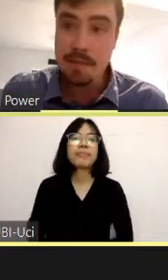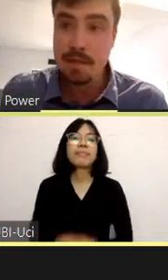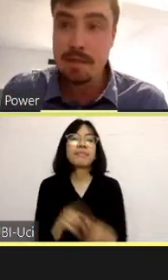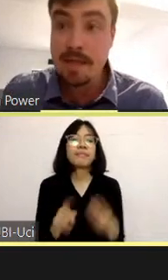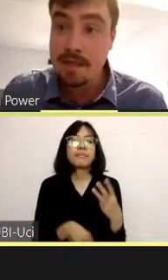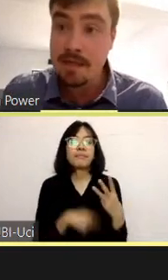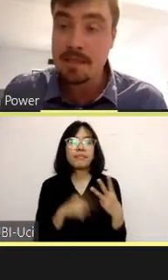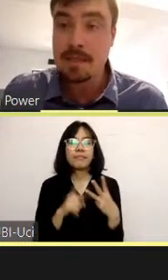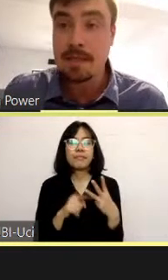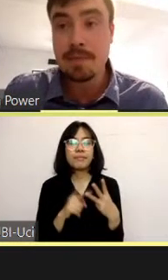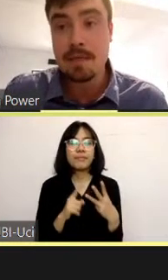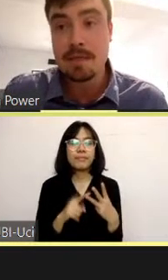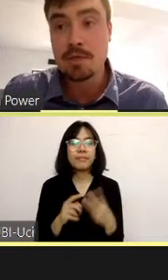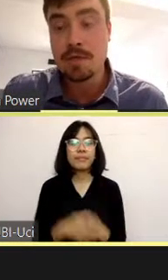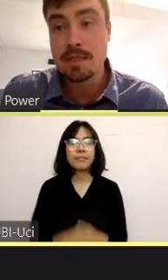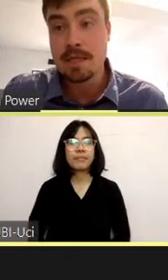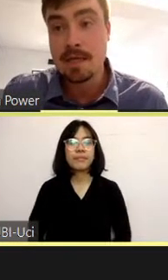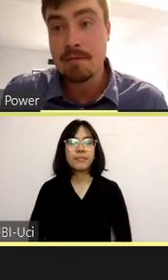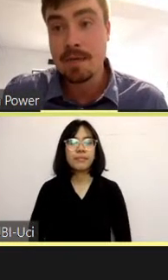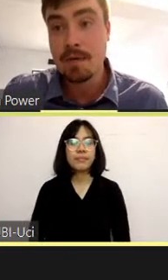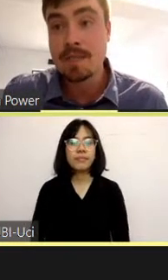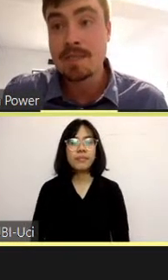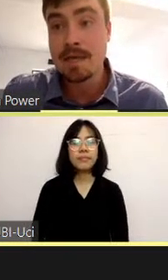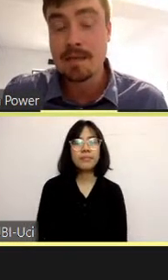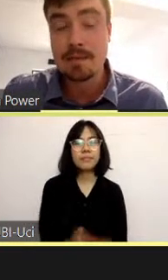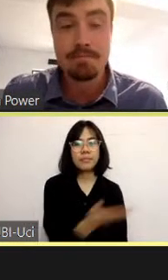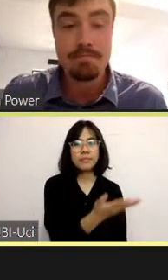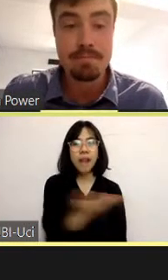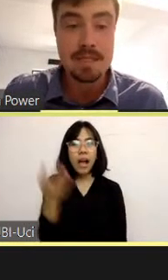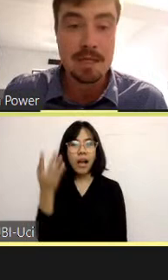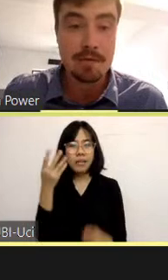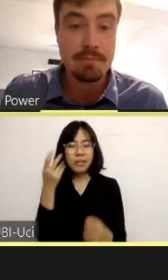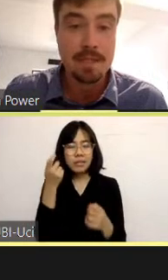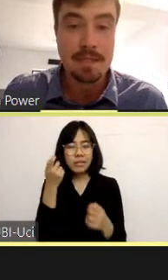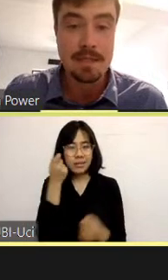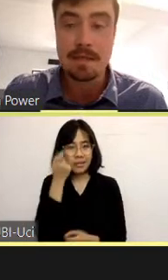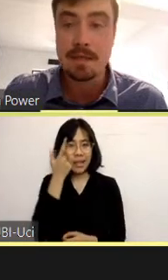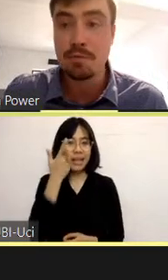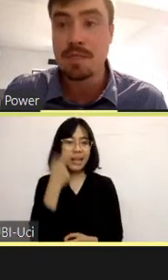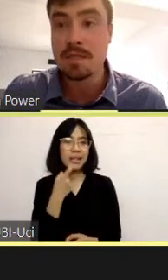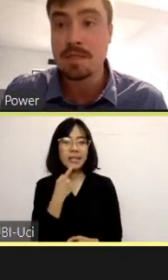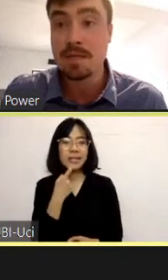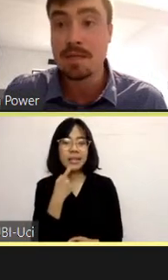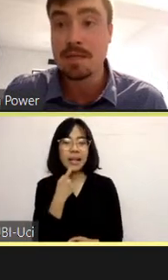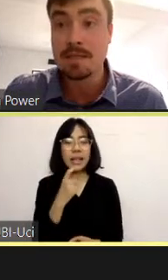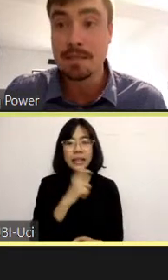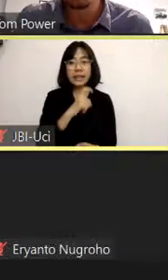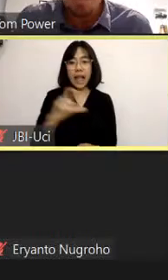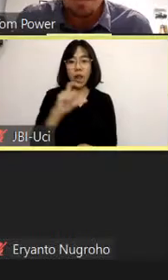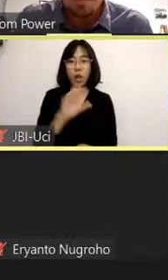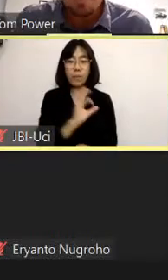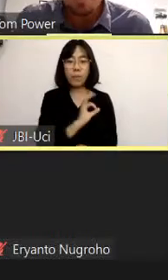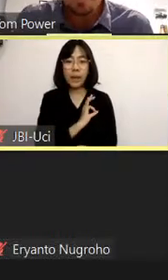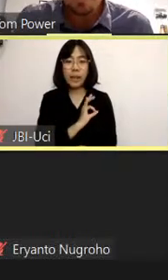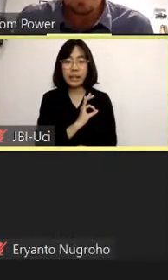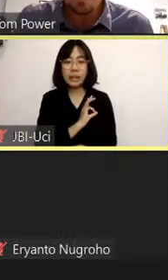ini lebih teknis, tetapi kita juga sadar bahwa syarat pencalonan presiden itu menjadi semakin